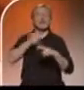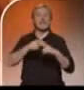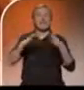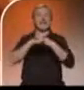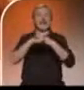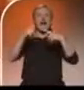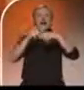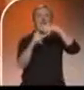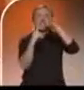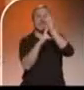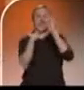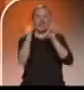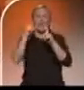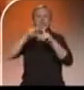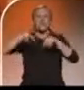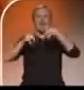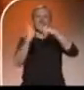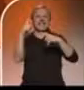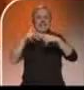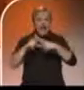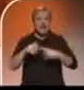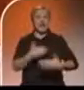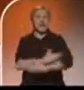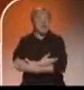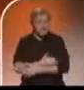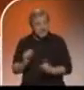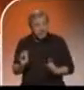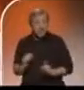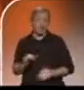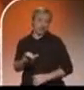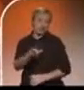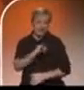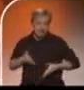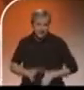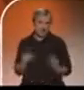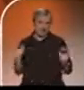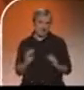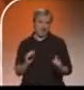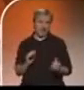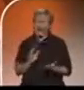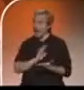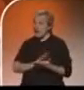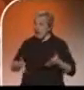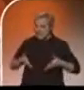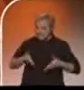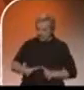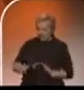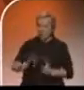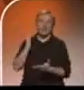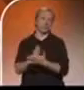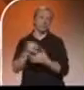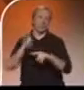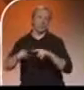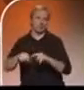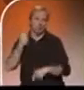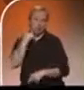což je choroba, která postihuje nedonošené děti přímo vlastně v tom věku těsně po narození a